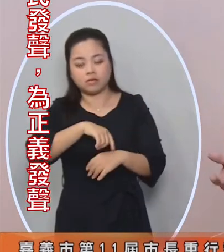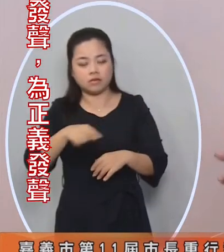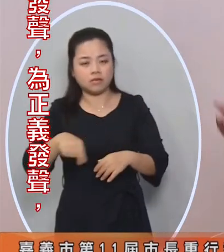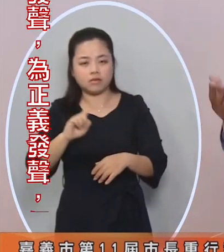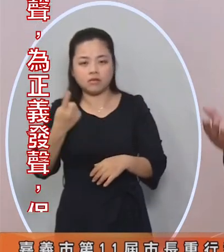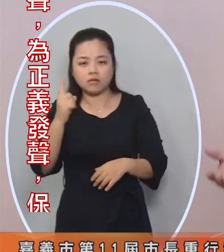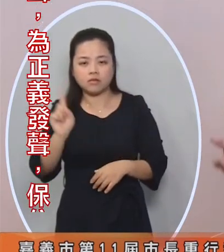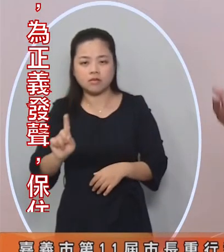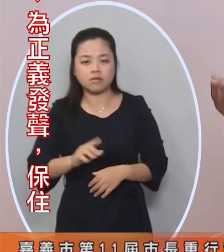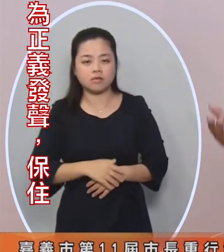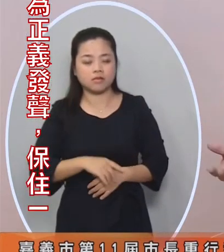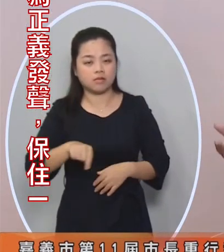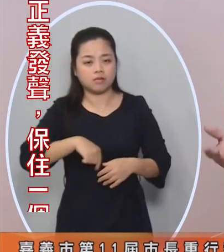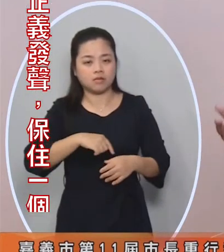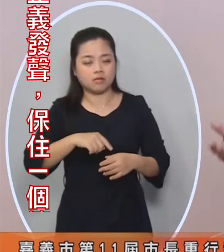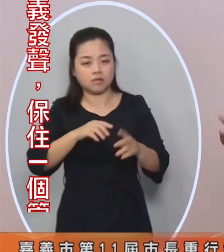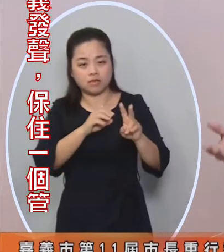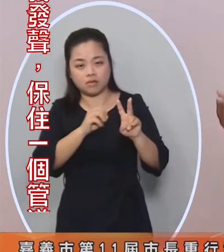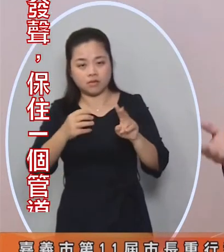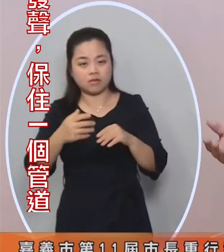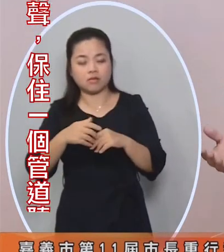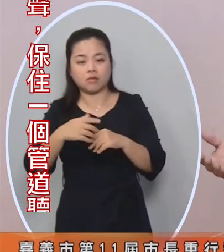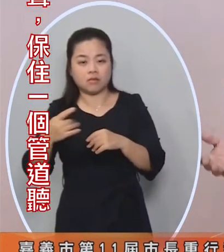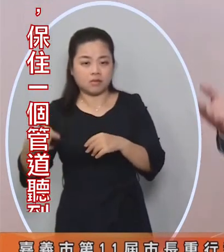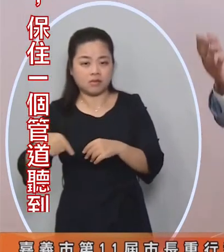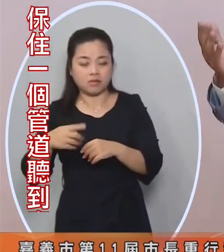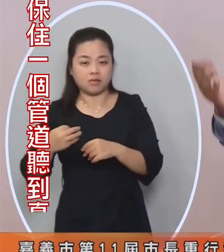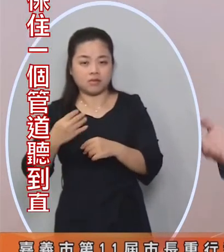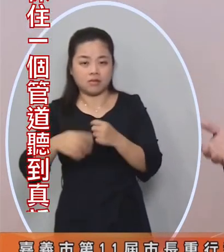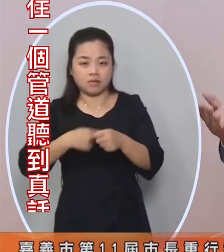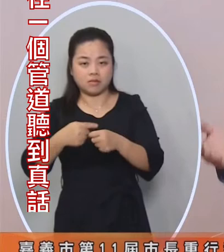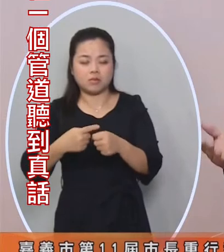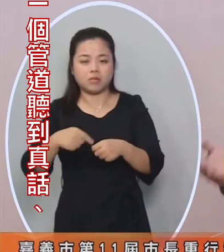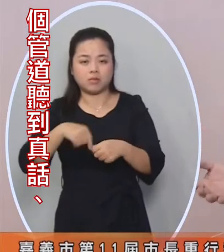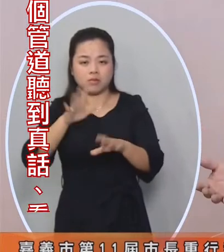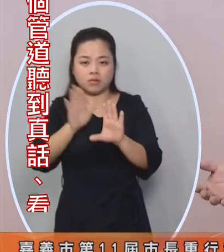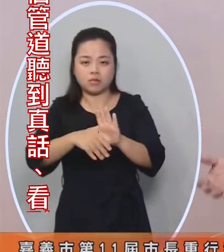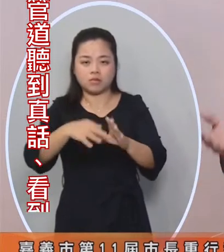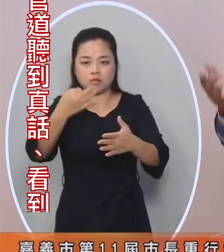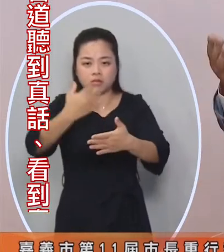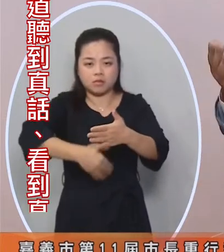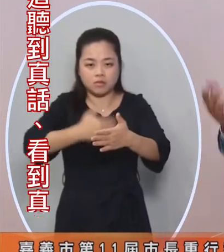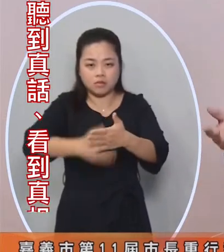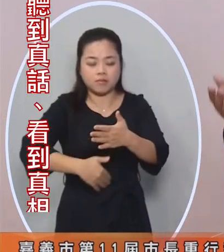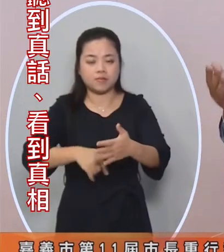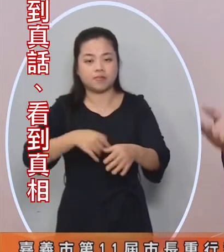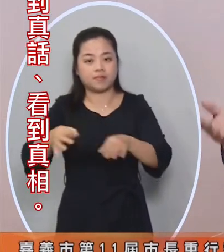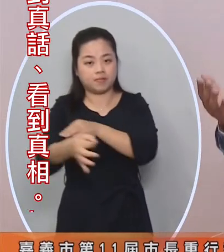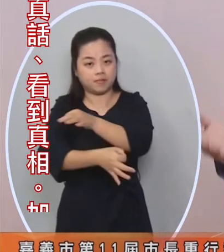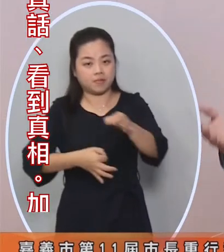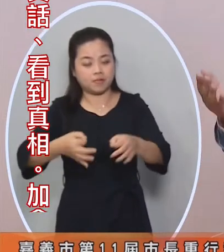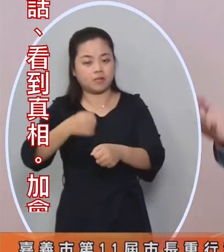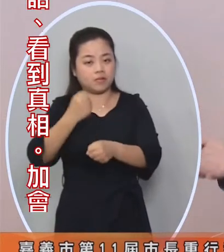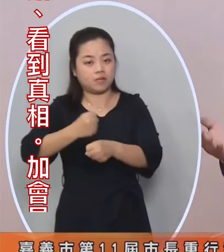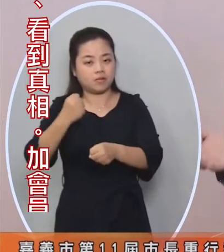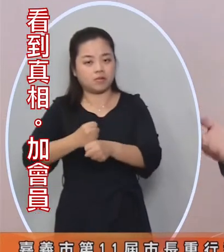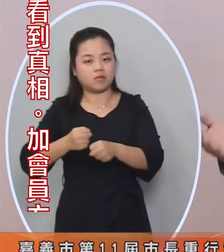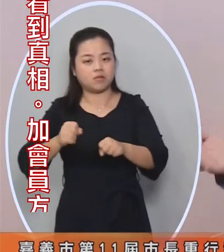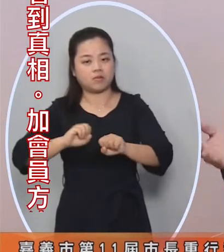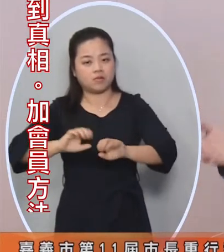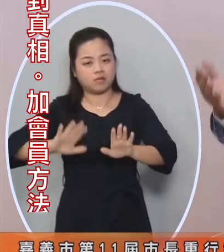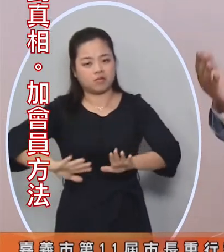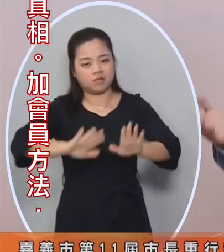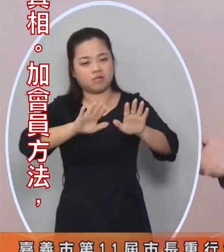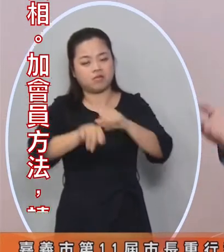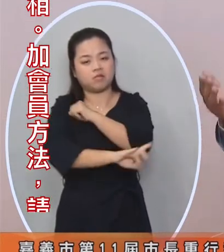我们听到的是我们要变成西部的新都心，但是我们的税收减少，我们的经济就业发展是全国